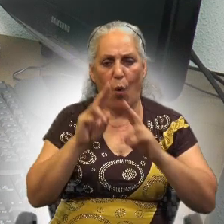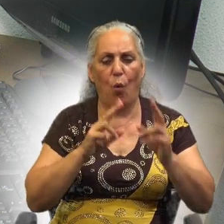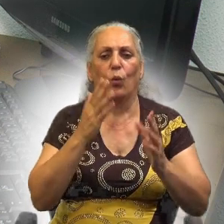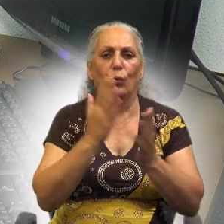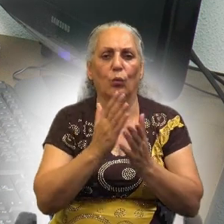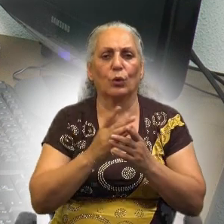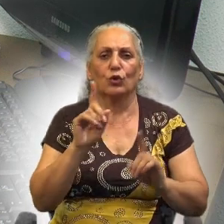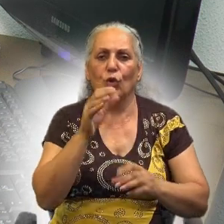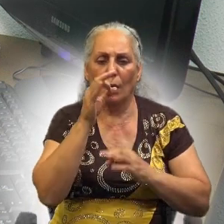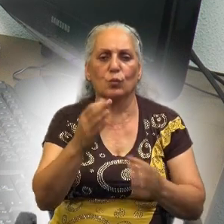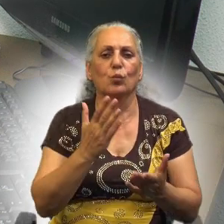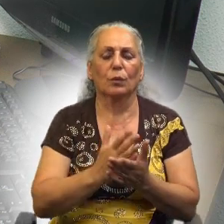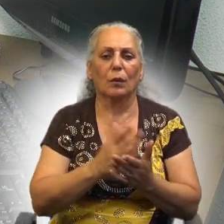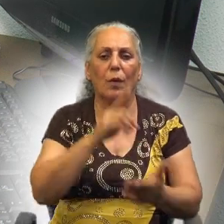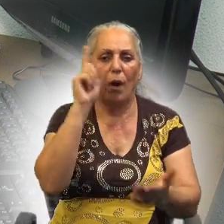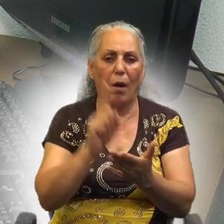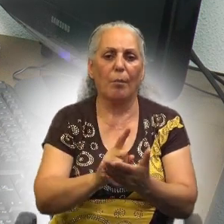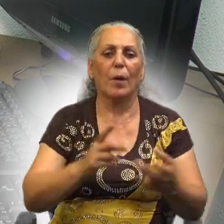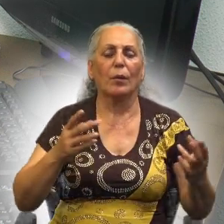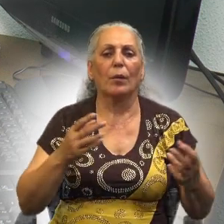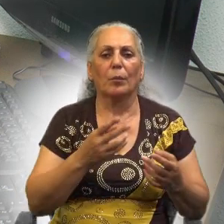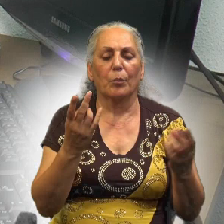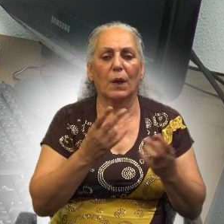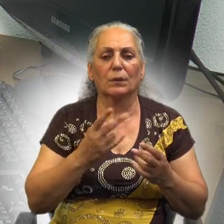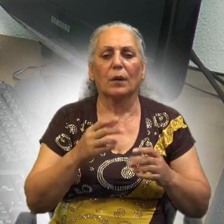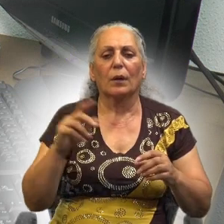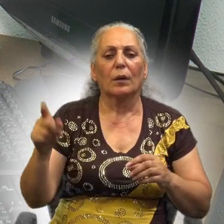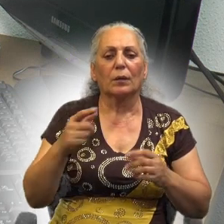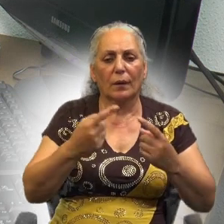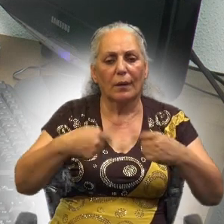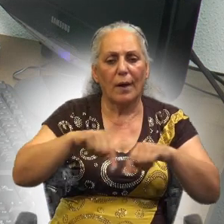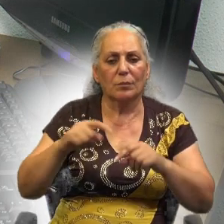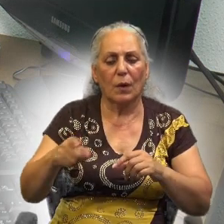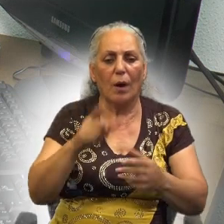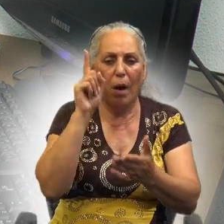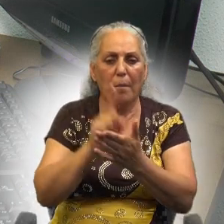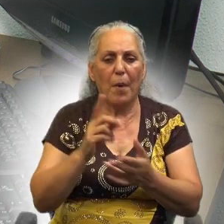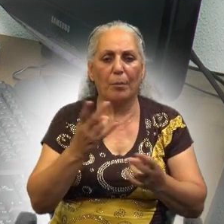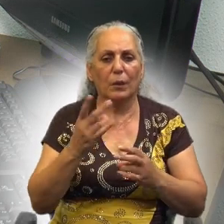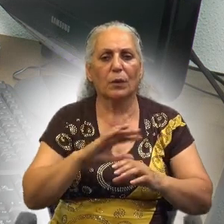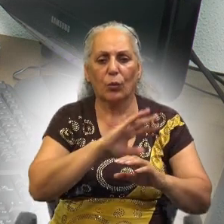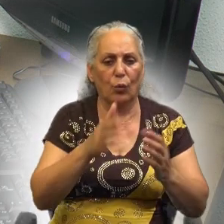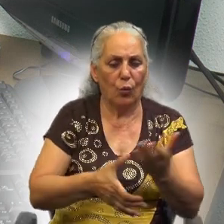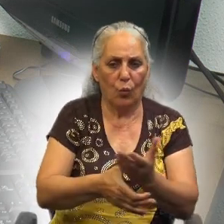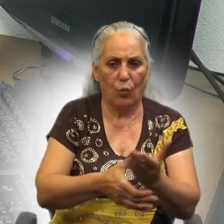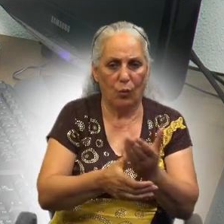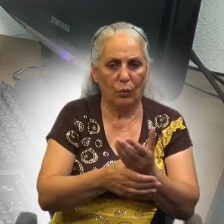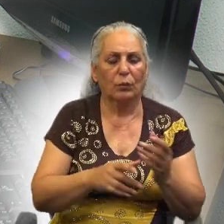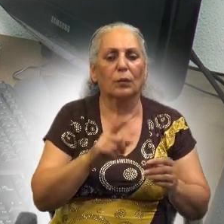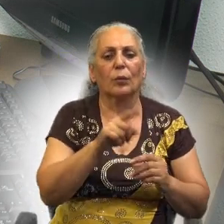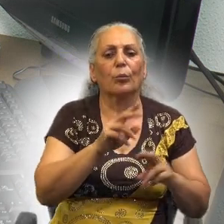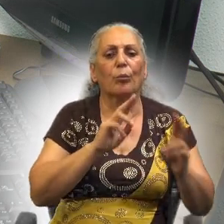ասելիք ունի, այսպես ասած, պարտավոր է վարչակազմը բոլոր այդ գրանցումները անել, և եթե այդ հայտարարությունները կամ բողոքները ուղղված են